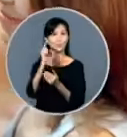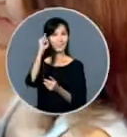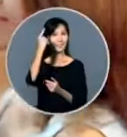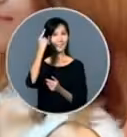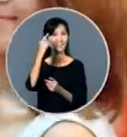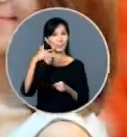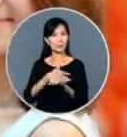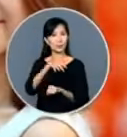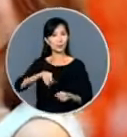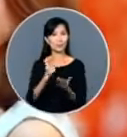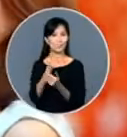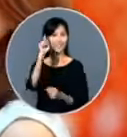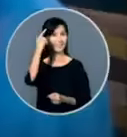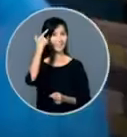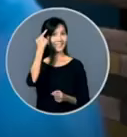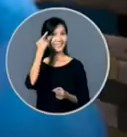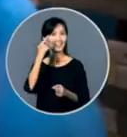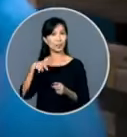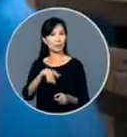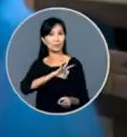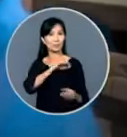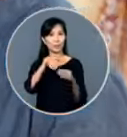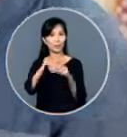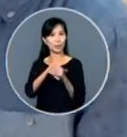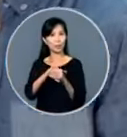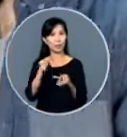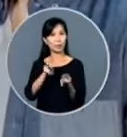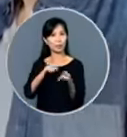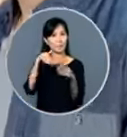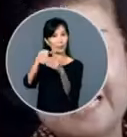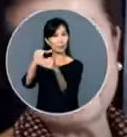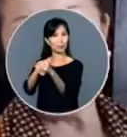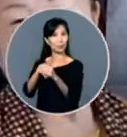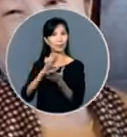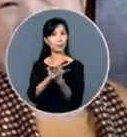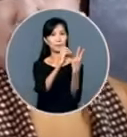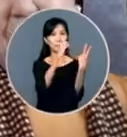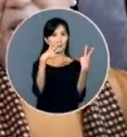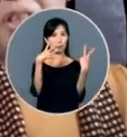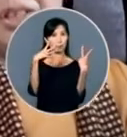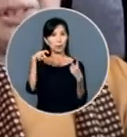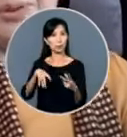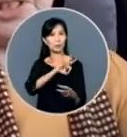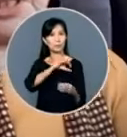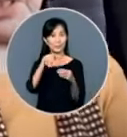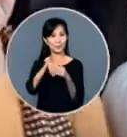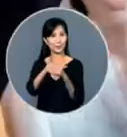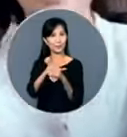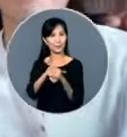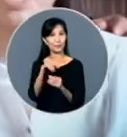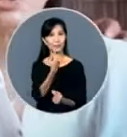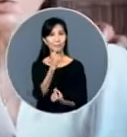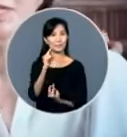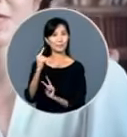子，亦系社区嘅大日子。 区议会选举啊嘛， 我哋会去投票。 2015年区议会选举